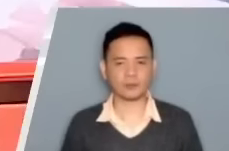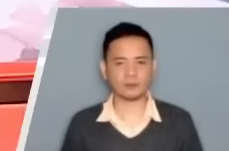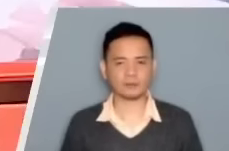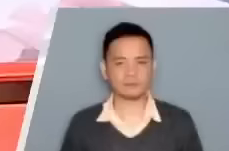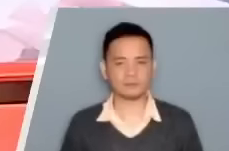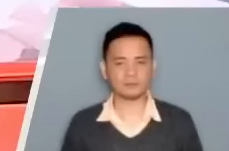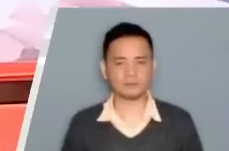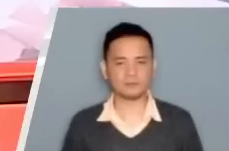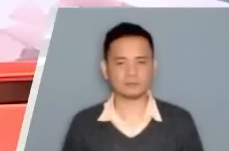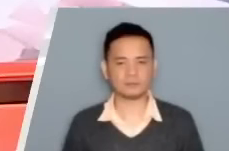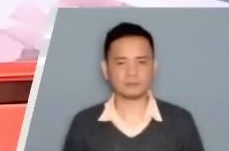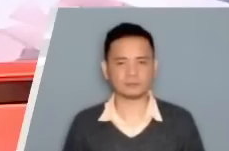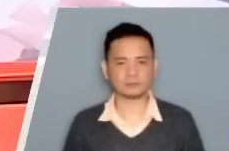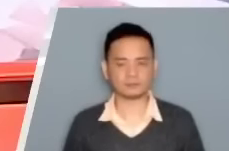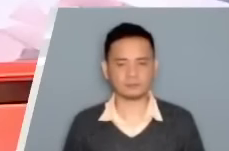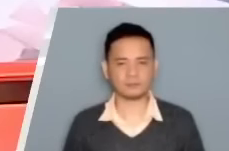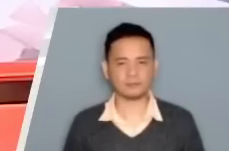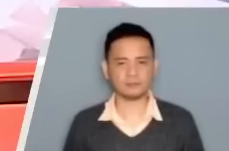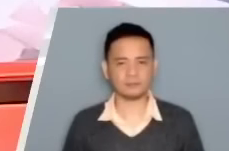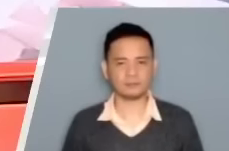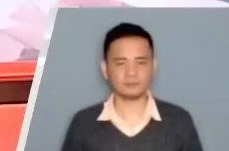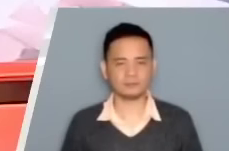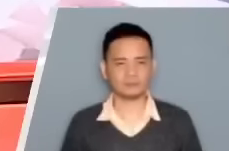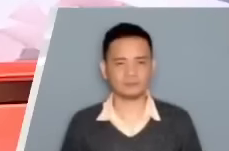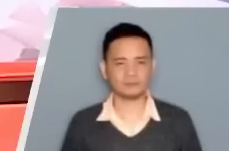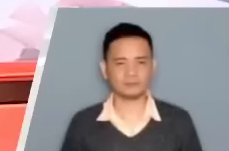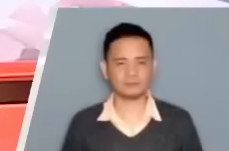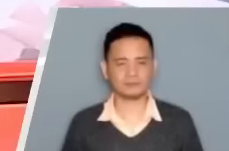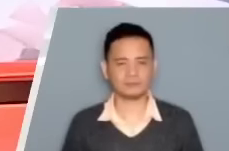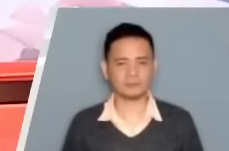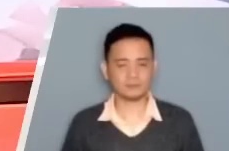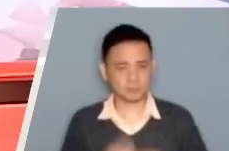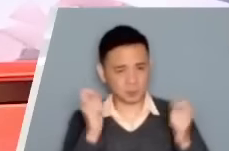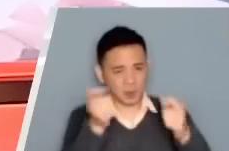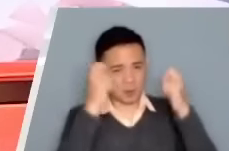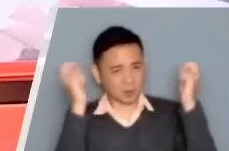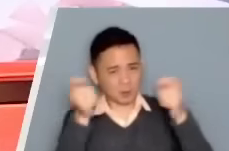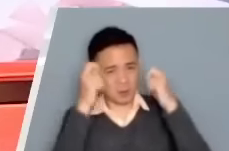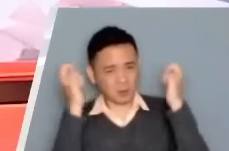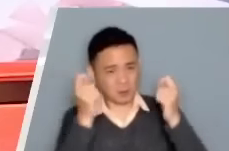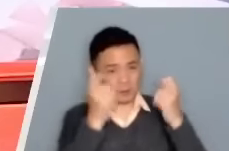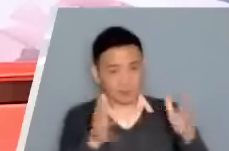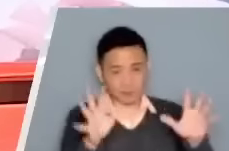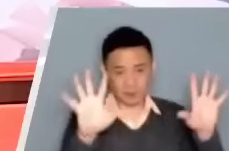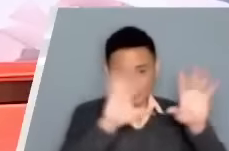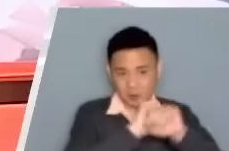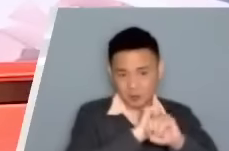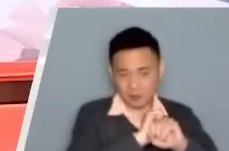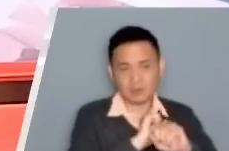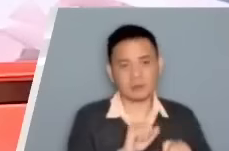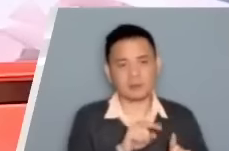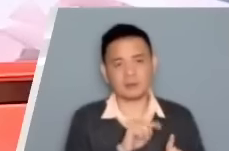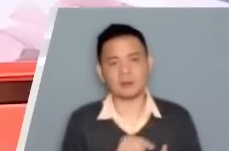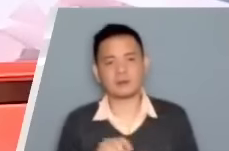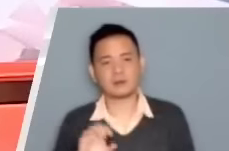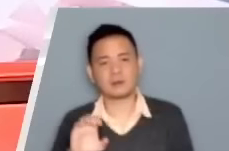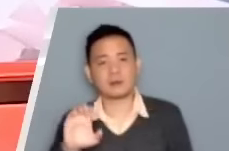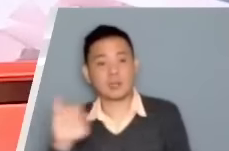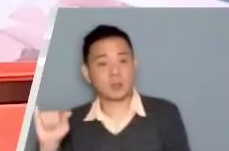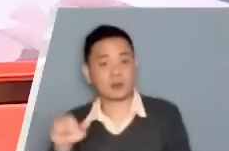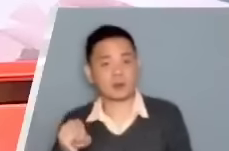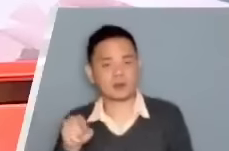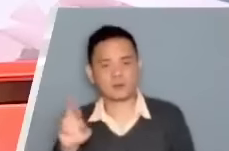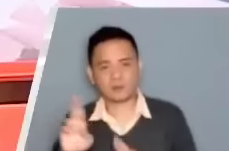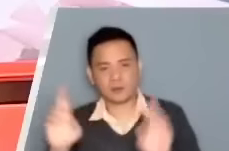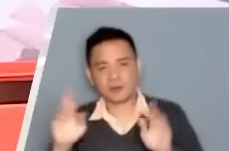pagkatapos ng mga pagdiriwang sasabak daw sa mga panibagong paghahanda si Olympics gold medalist Carlos yulo ang tagumpay ni yulo